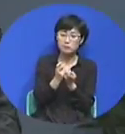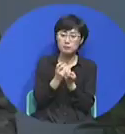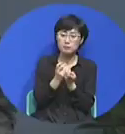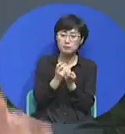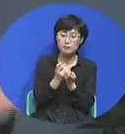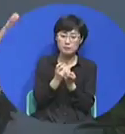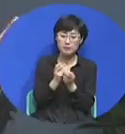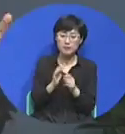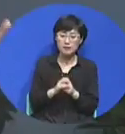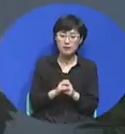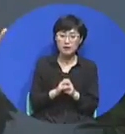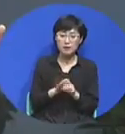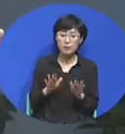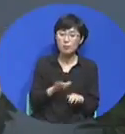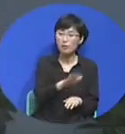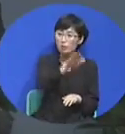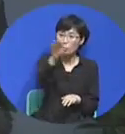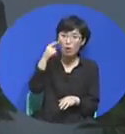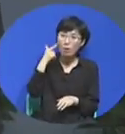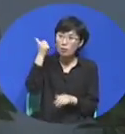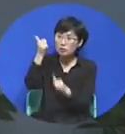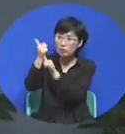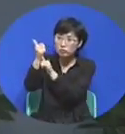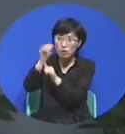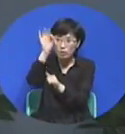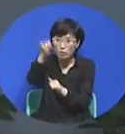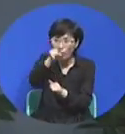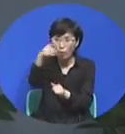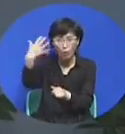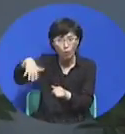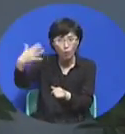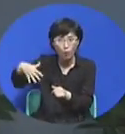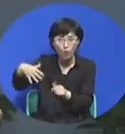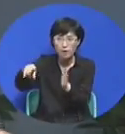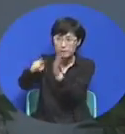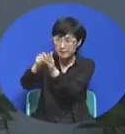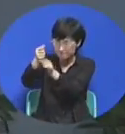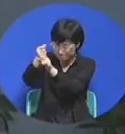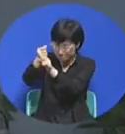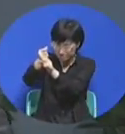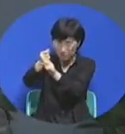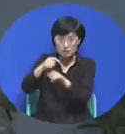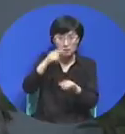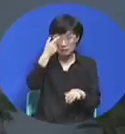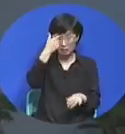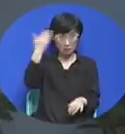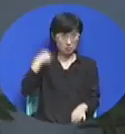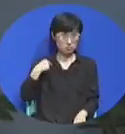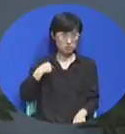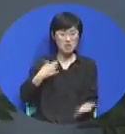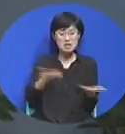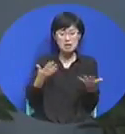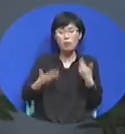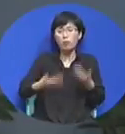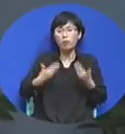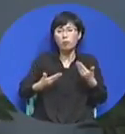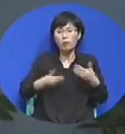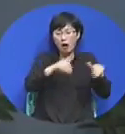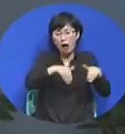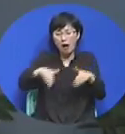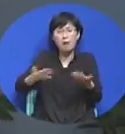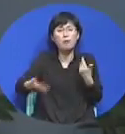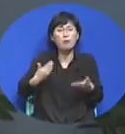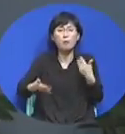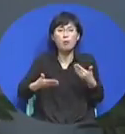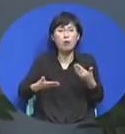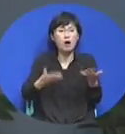부교역자는 대단해요. 다 보면 말씀을 잡고 있대. 나는 옛날에 그걸 말씀을 놓쳤다. Now we see that in our church, all us as pastors are really holding onto the word. I lost hold of the